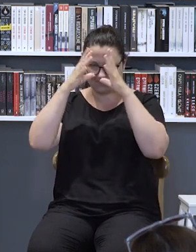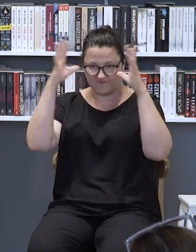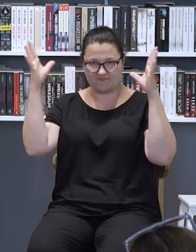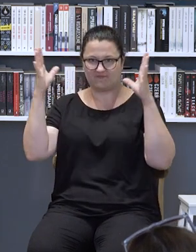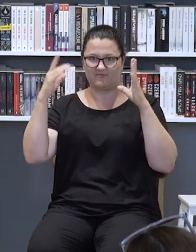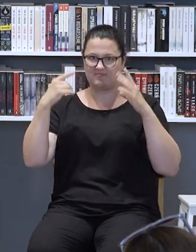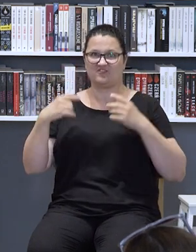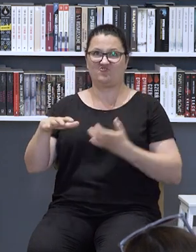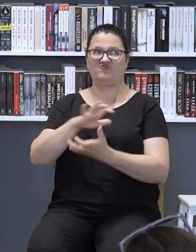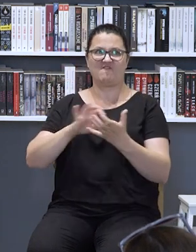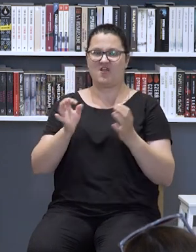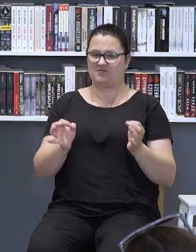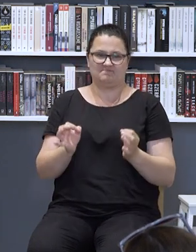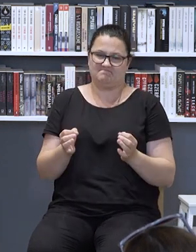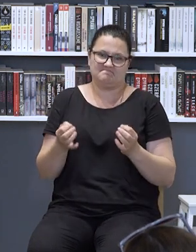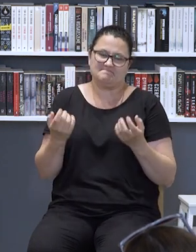To nie ja wymyśliłam ten świat.